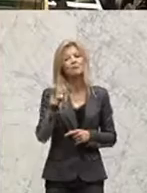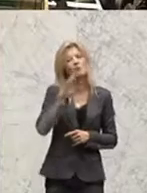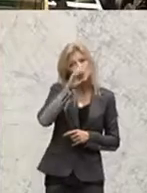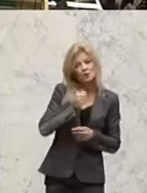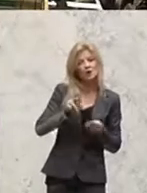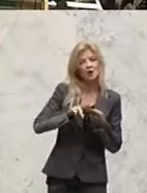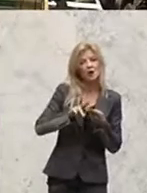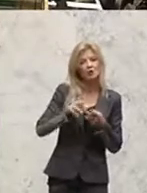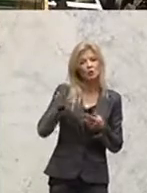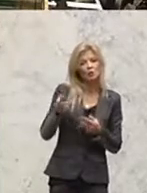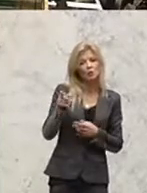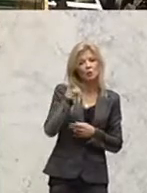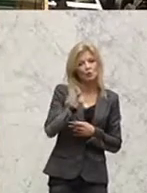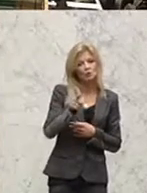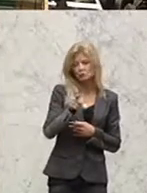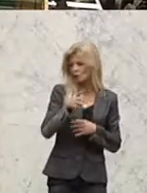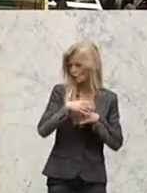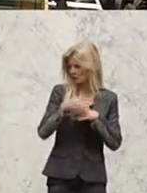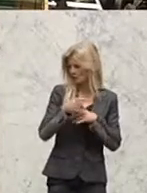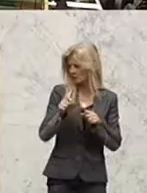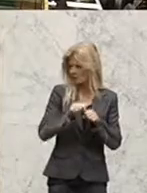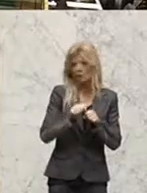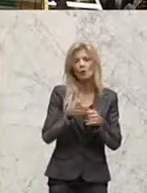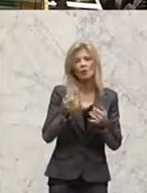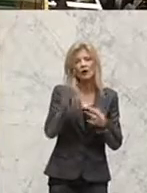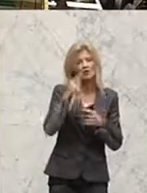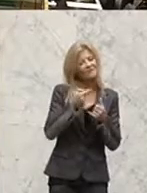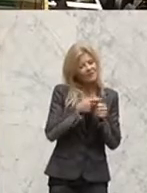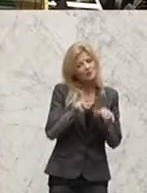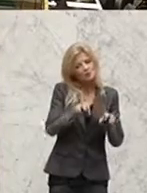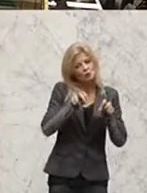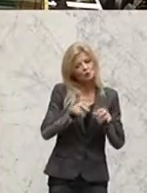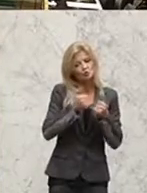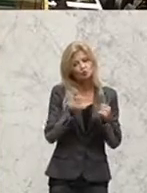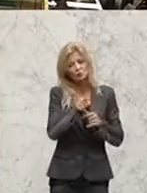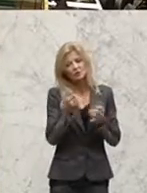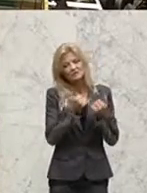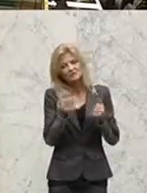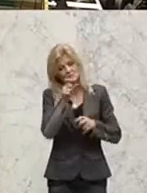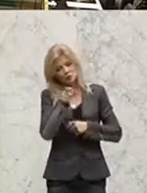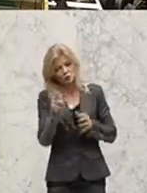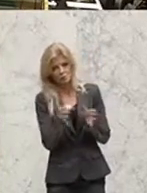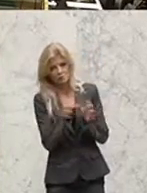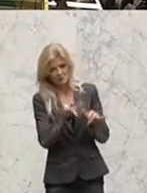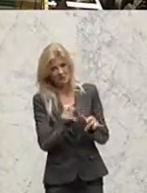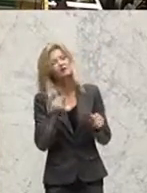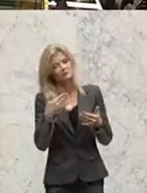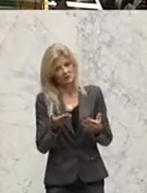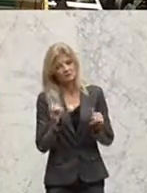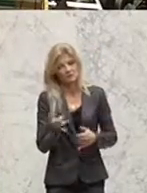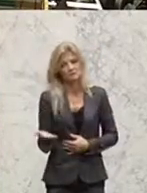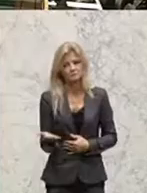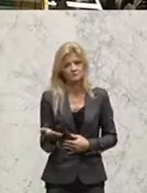Einzelfallprüfung und unter besonderer Berücksichtigung vulnerabler Personengruppen. Frage 38. Jede